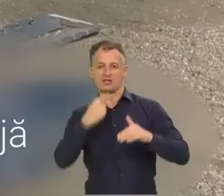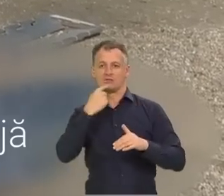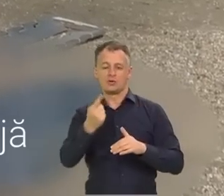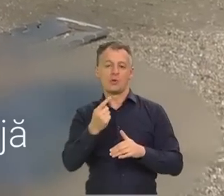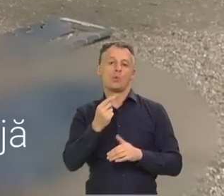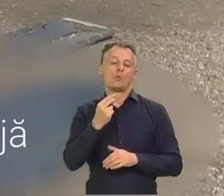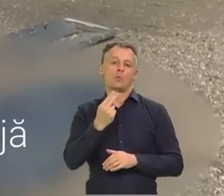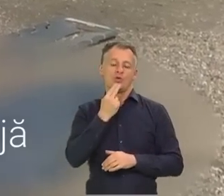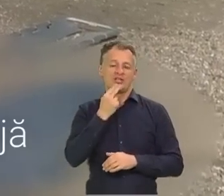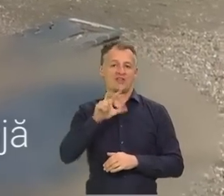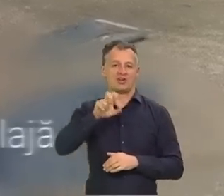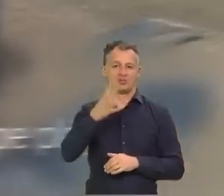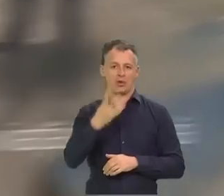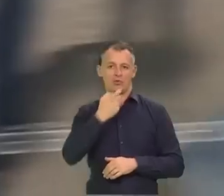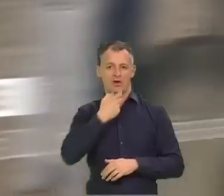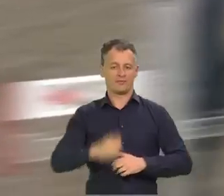de ani.